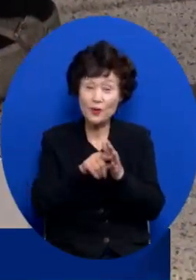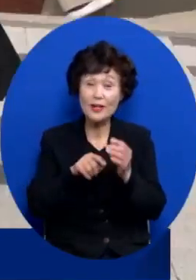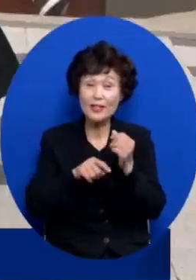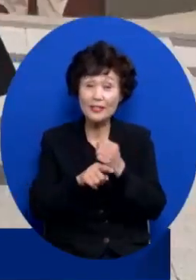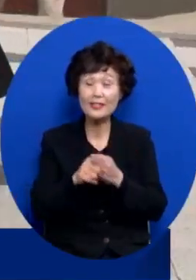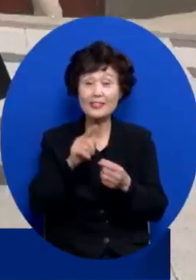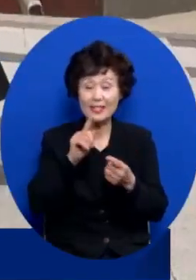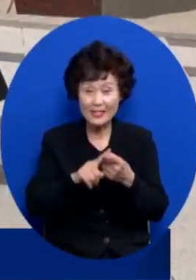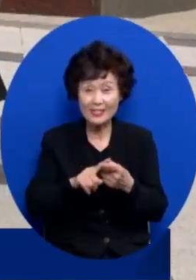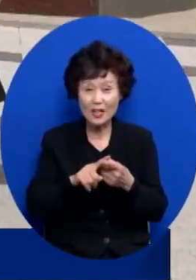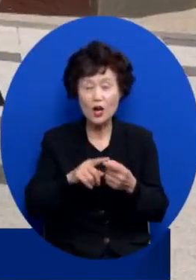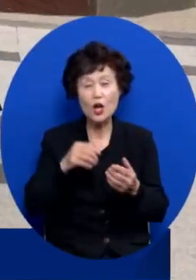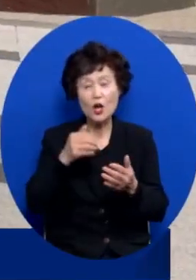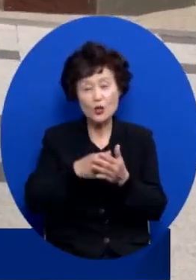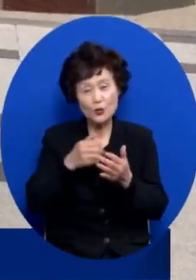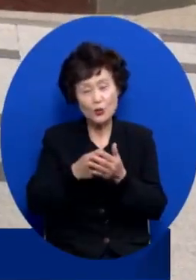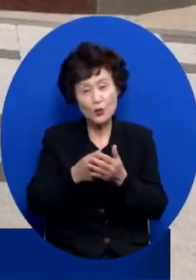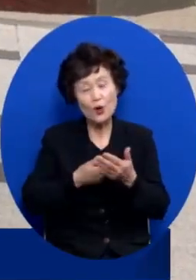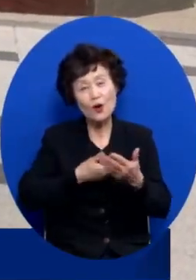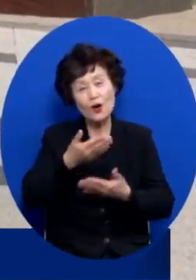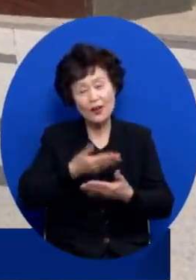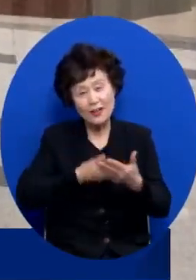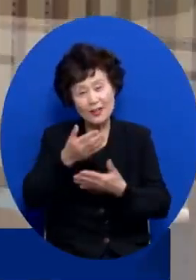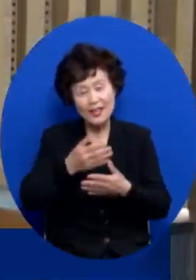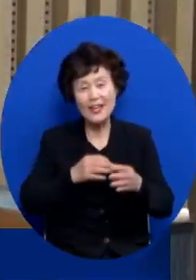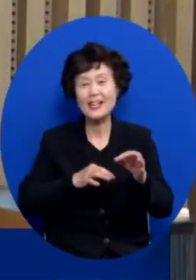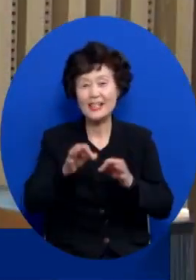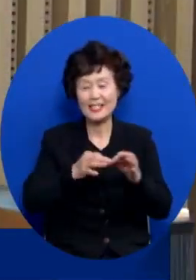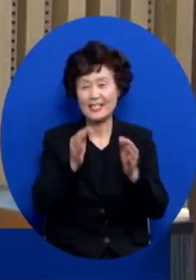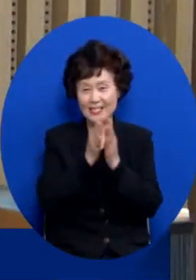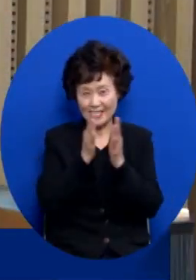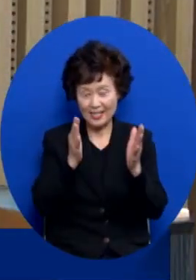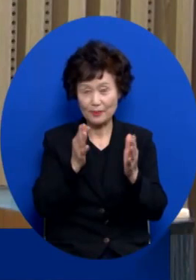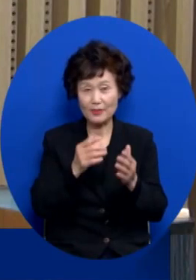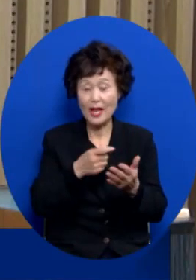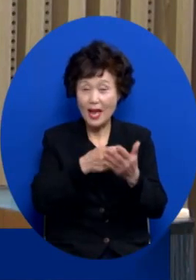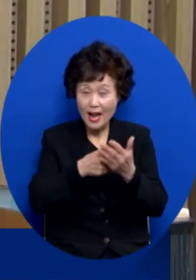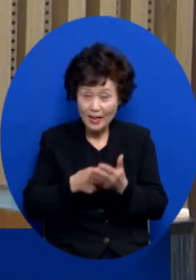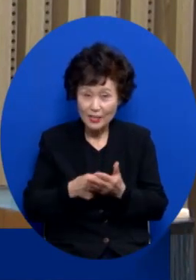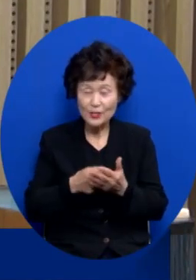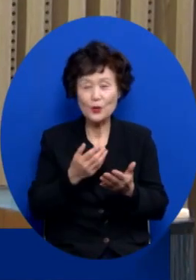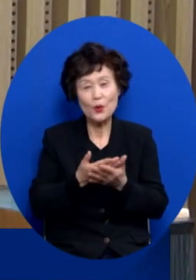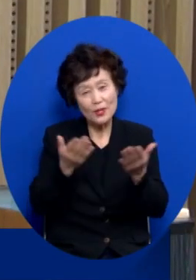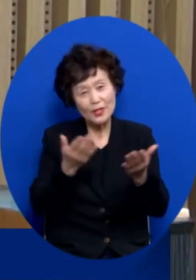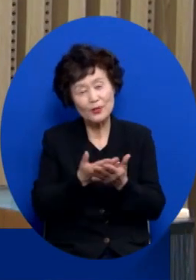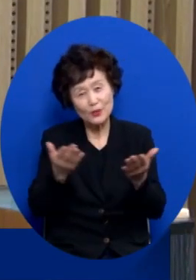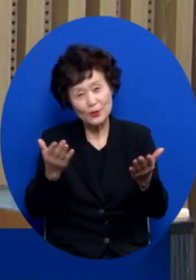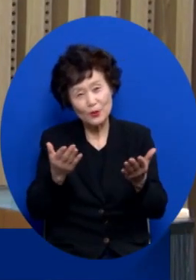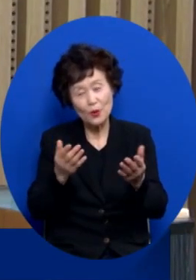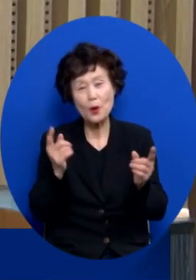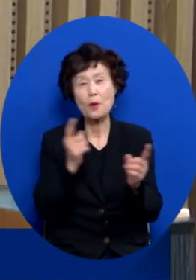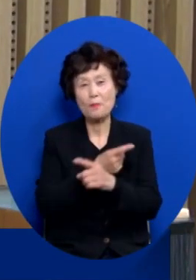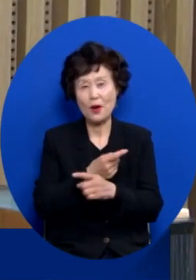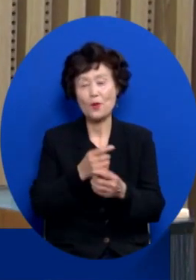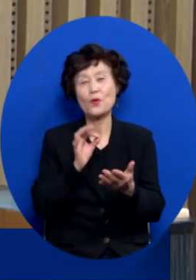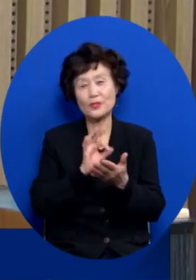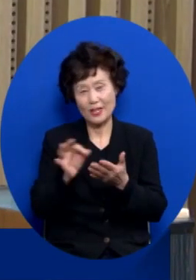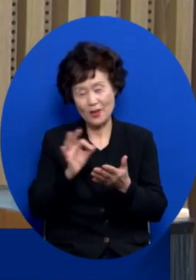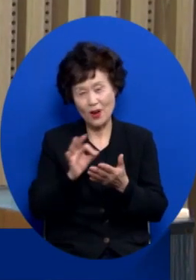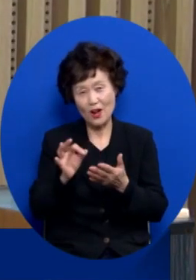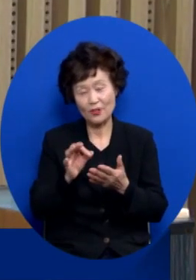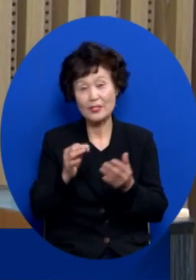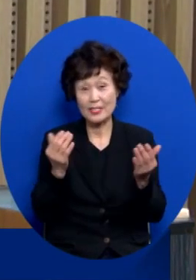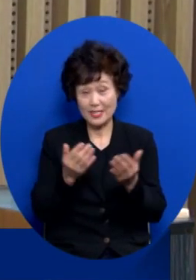의미에서 플리마켓을 시작하게 되었습니다. 아껴 쓰고, 나눠 쓰고, 또 바꿔 쓰고,